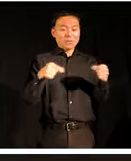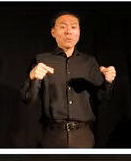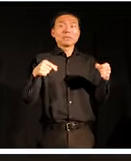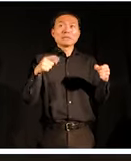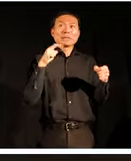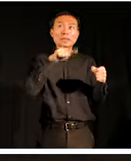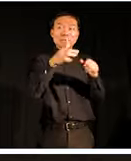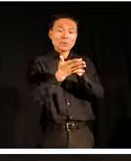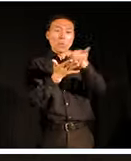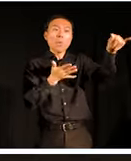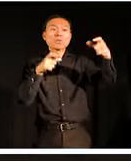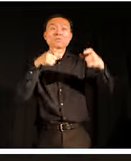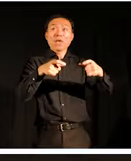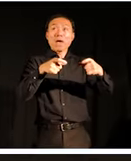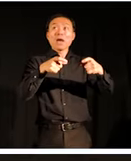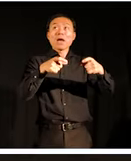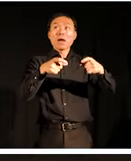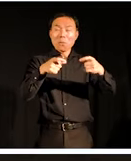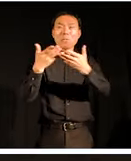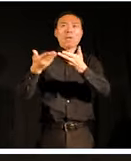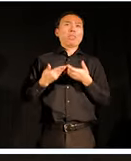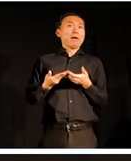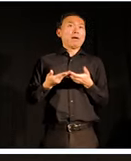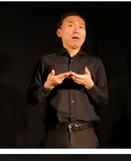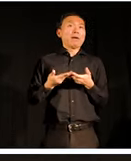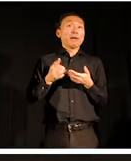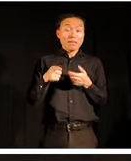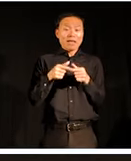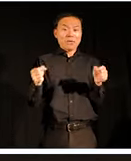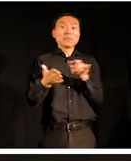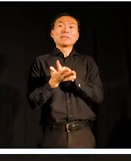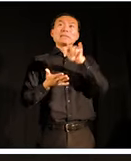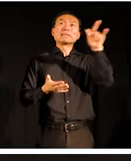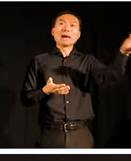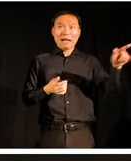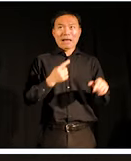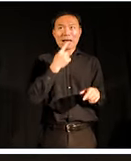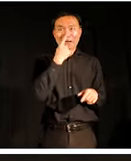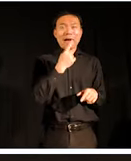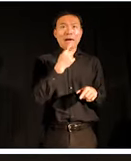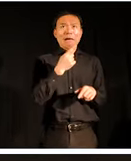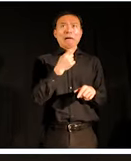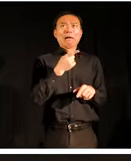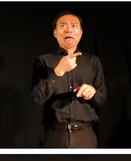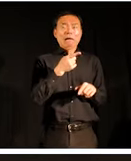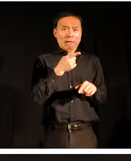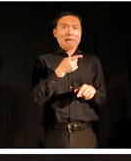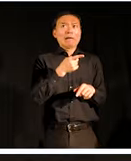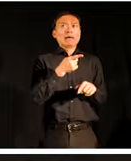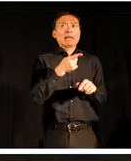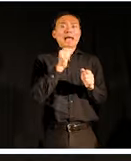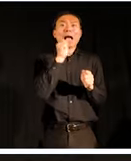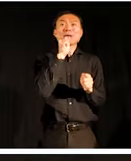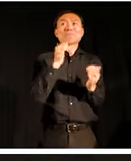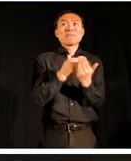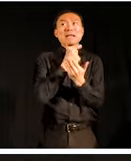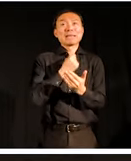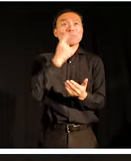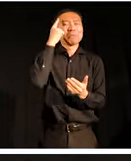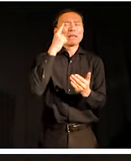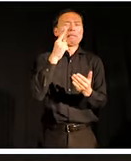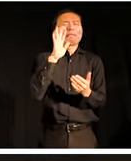ねでその航空県で日本に来たら歌手なりたいけども東京は無理だとで沖縄に来